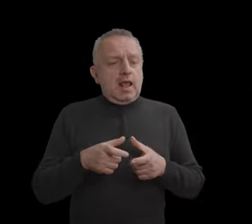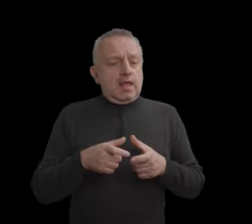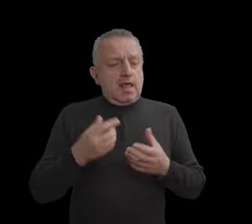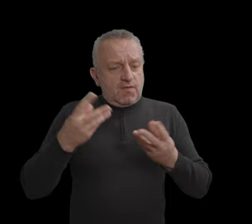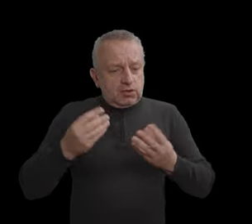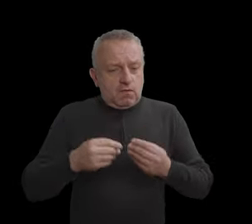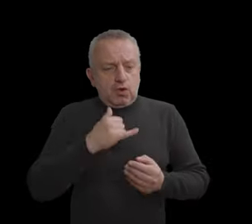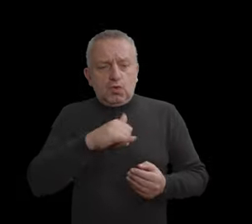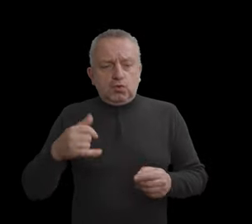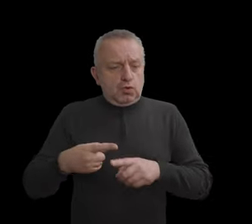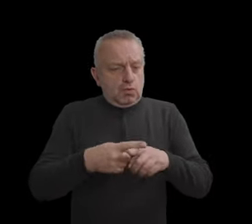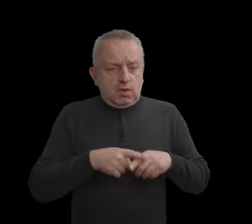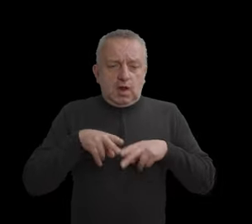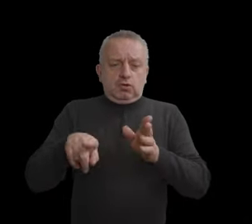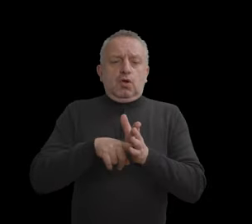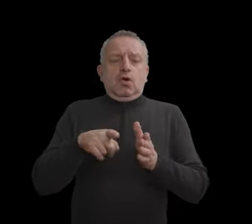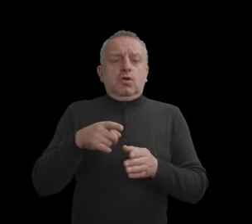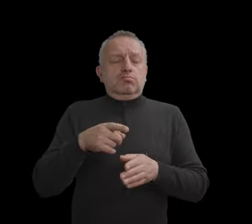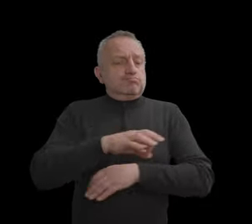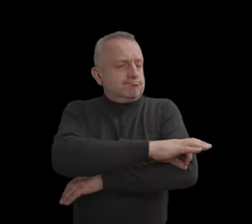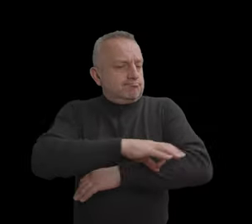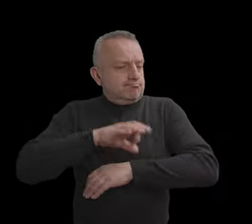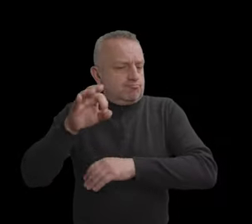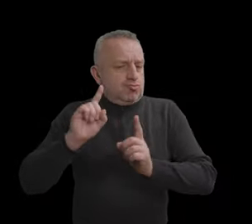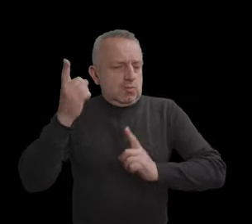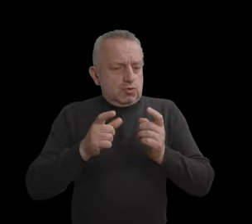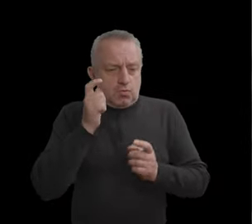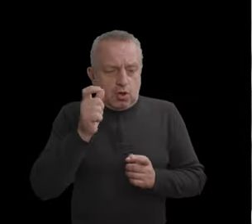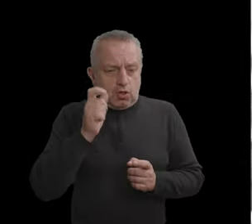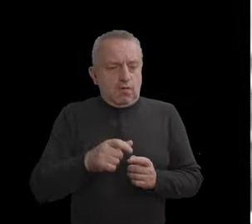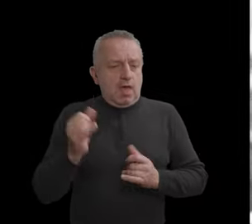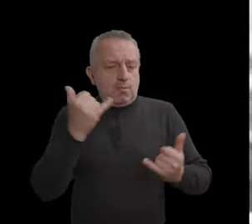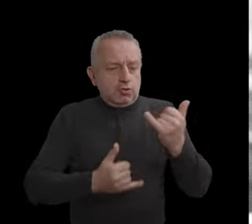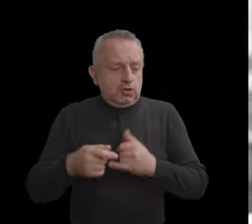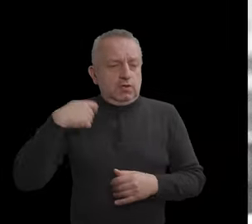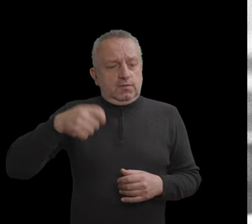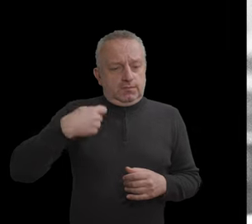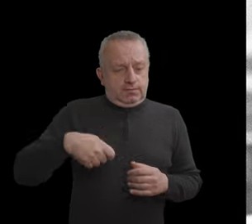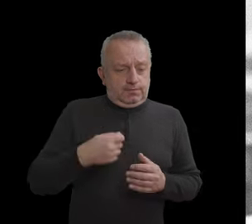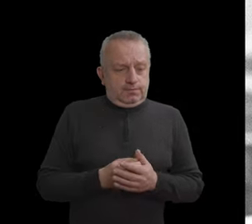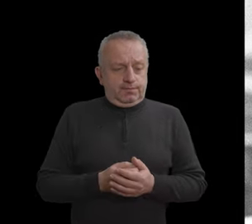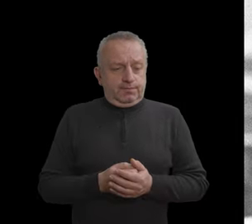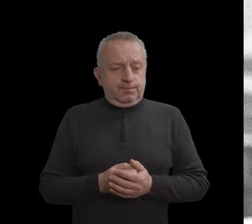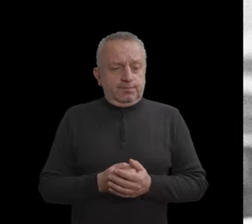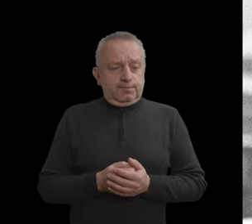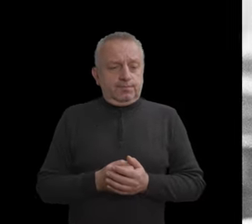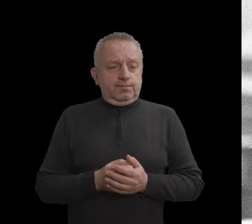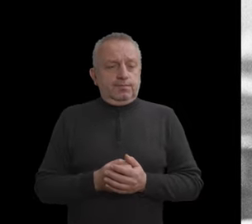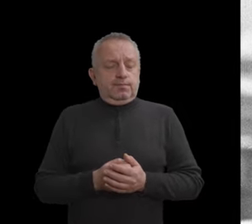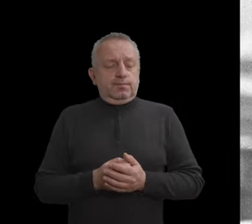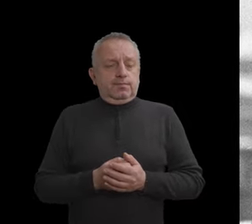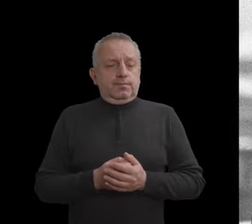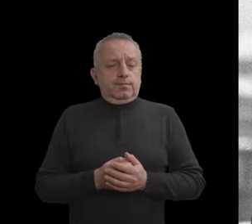którzy utracili dach nad głową bądź musieli uciekać przed ofensywą rosyjską. Był orędownikiem odzyskania